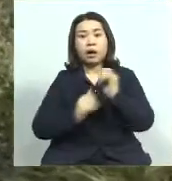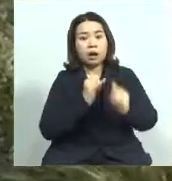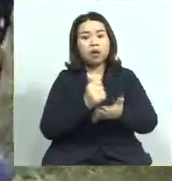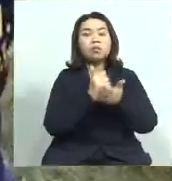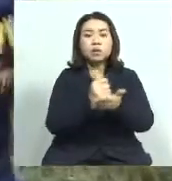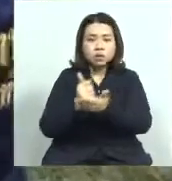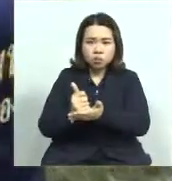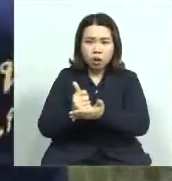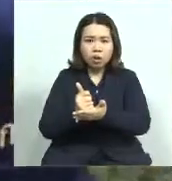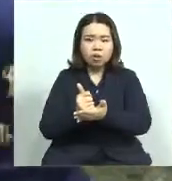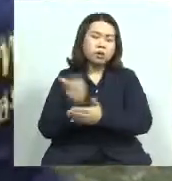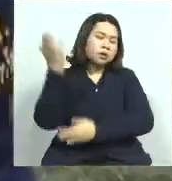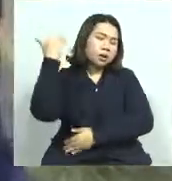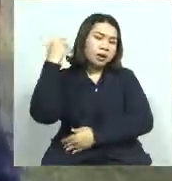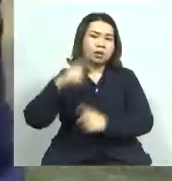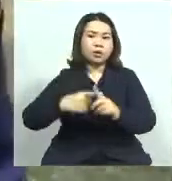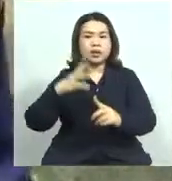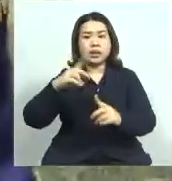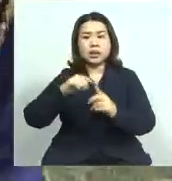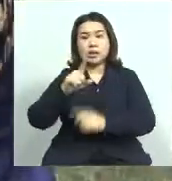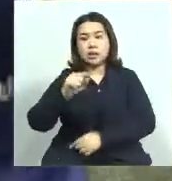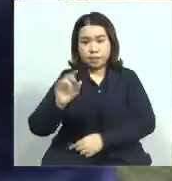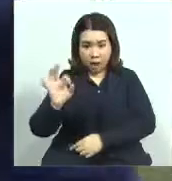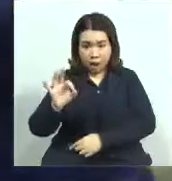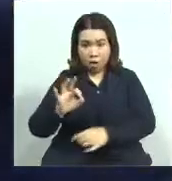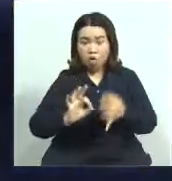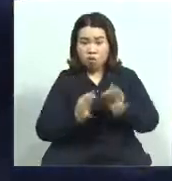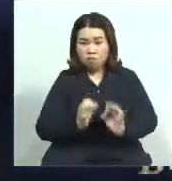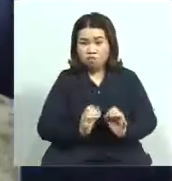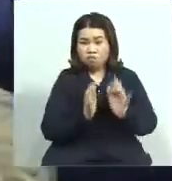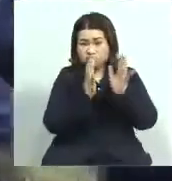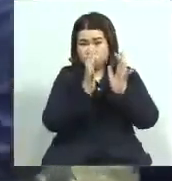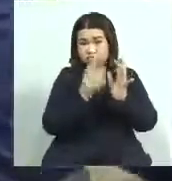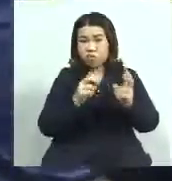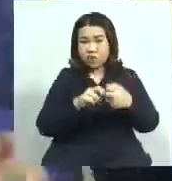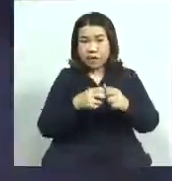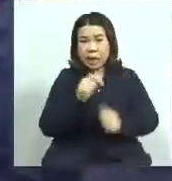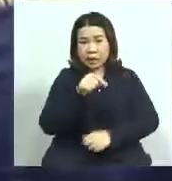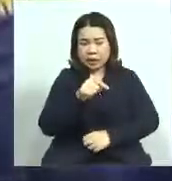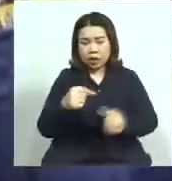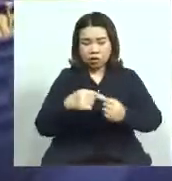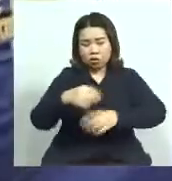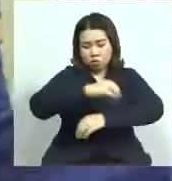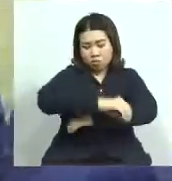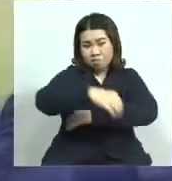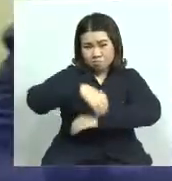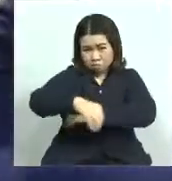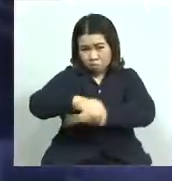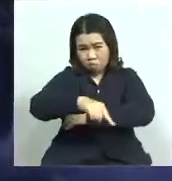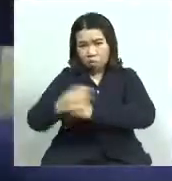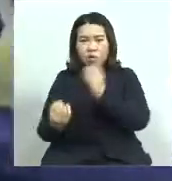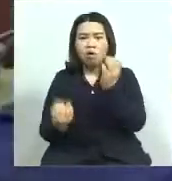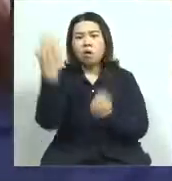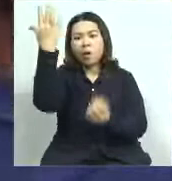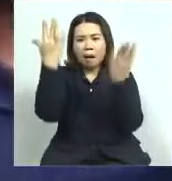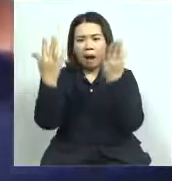ได้เกิดไฟไหม้ตั้งแต่วันที่29กรกฎาคมที่ผ่านมาส่งผลให้ขณะนี้พื้นที่การเกษตรและพื้นที่ป่าพลุนั้นถูกไฟไหม้ไปแ